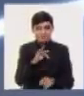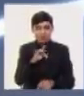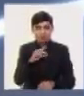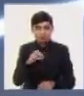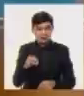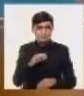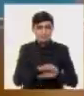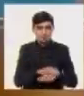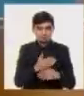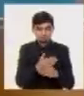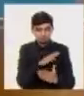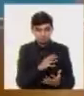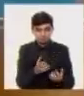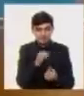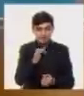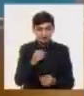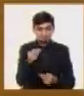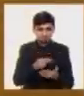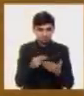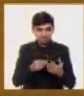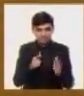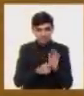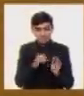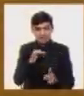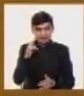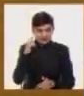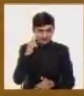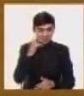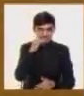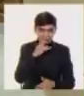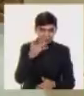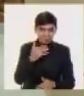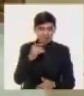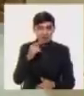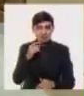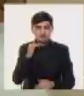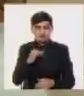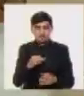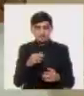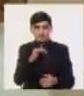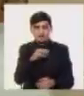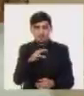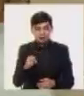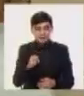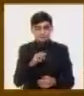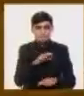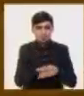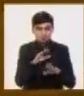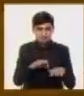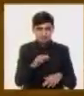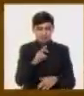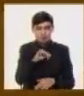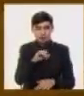Банк. 7 современных художников Казахстана и Кыргызстана представили свои работы на новой выставке «Форте Банк Куланши